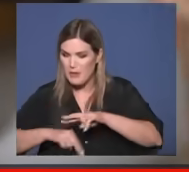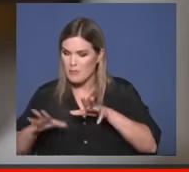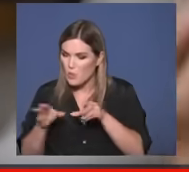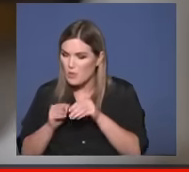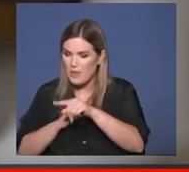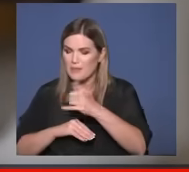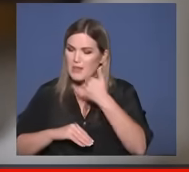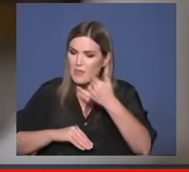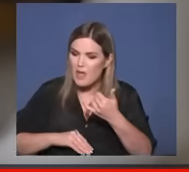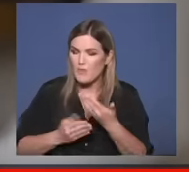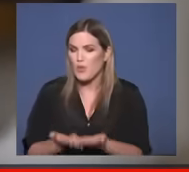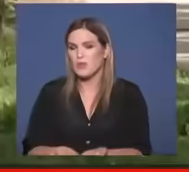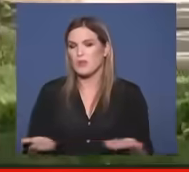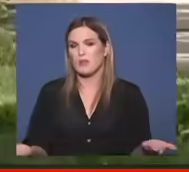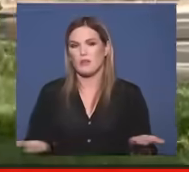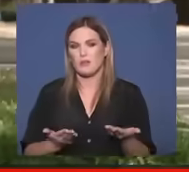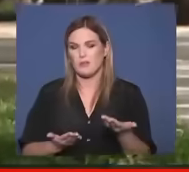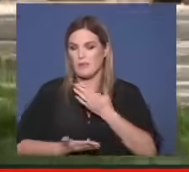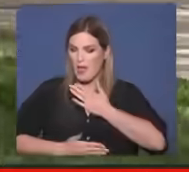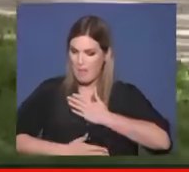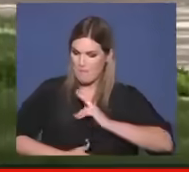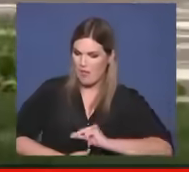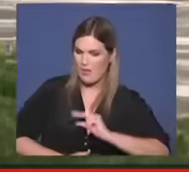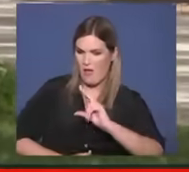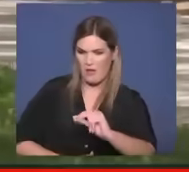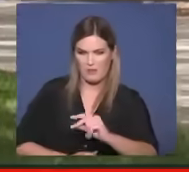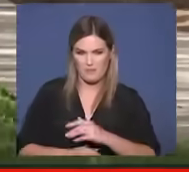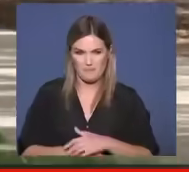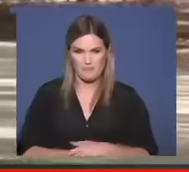הטלפון. אמפתיה.